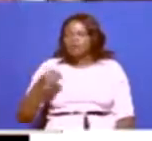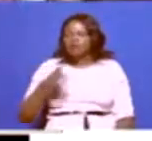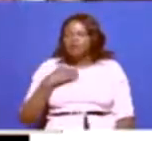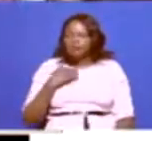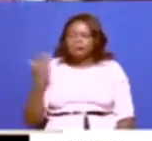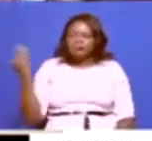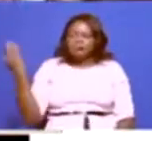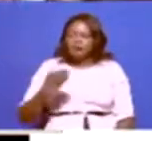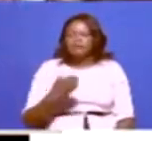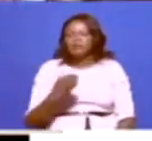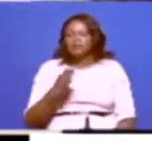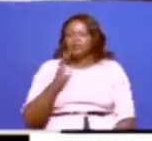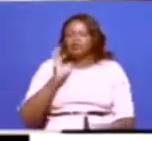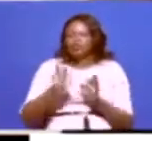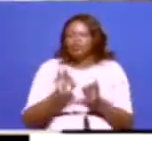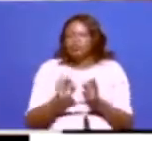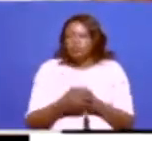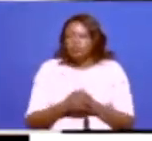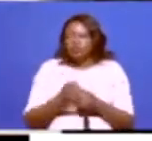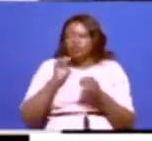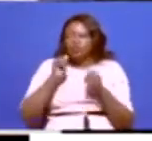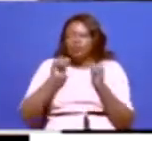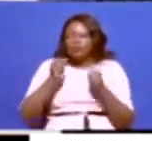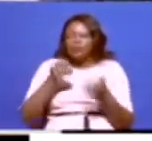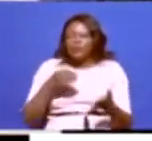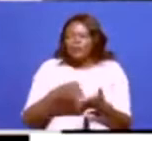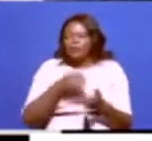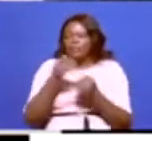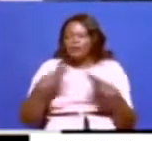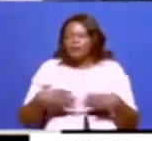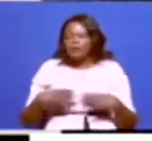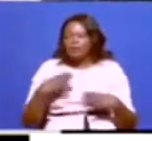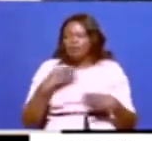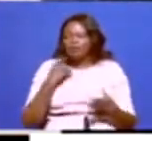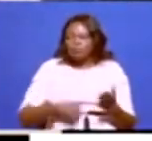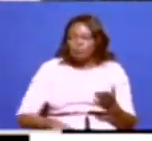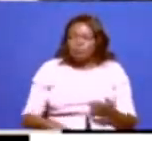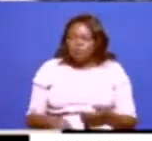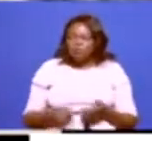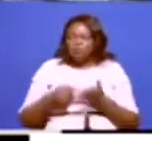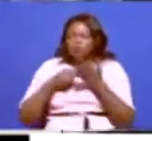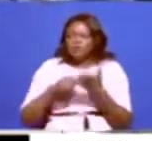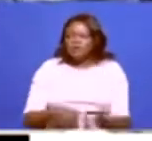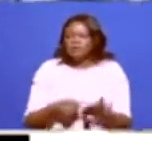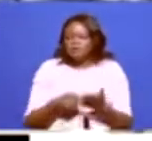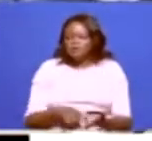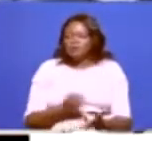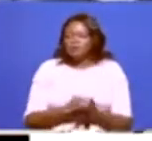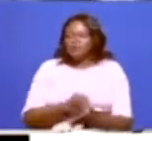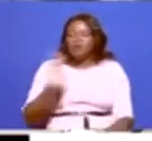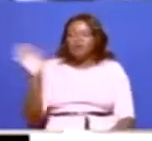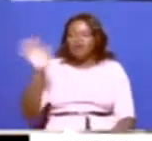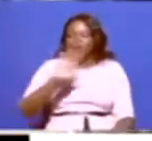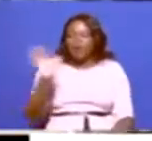lock out formidable candidates. Tunataka tuzindikishe kwamba chama ya Wiper